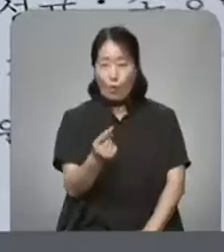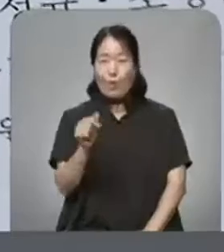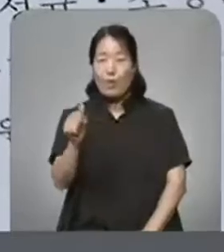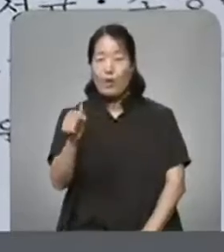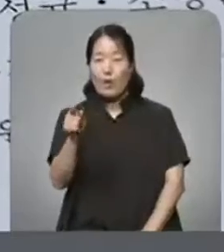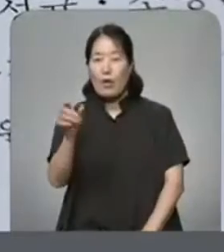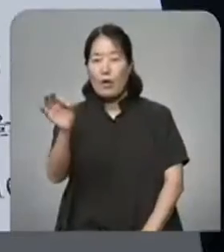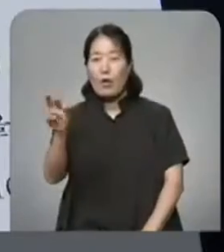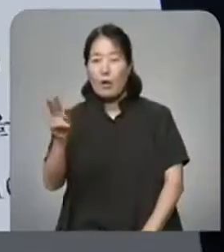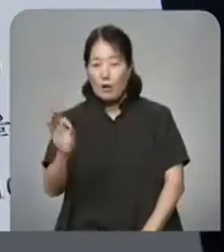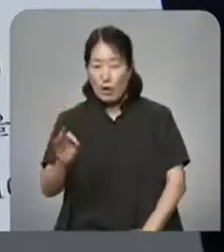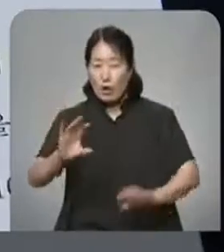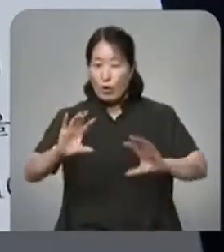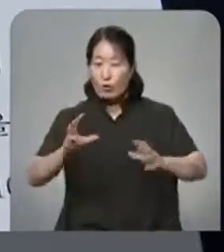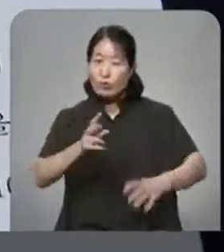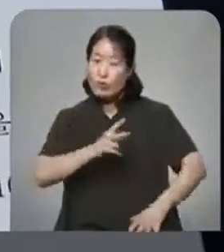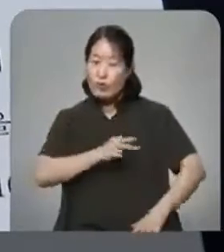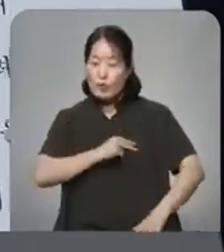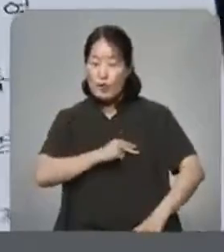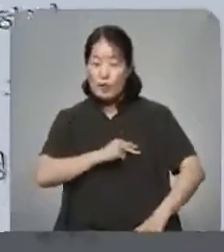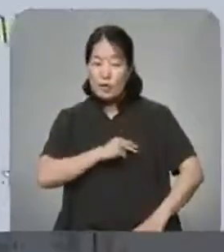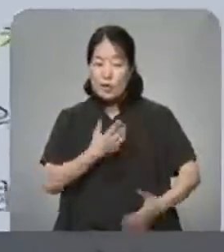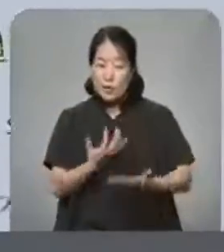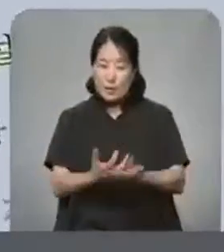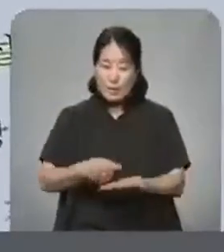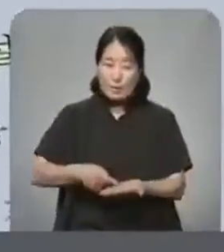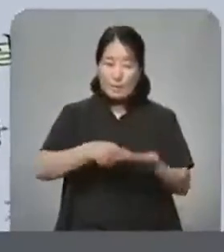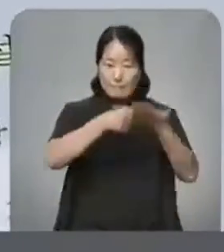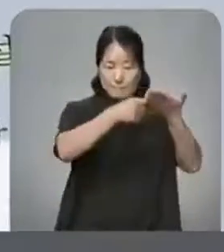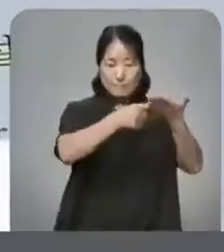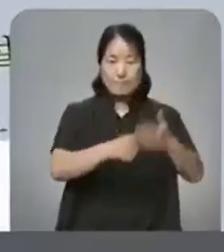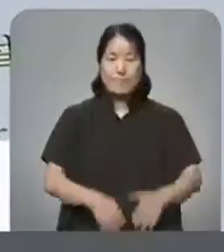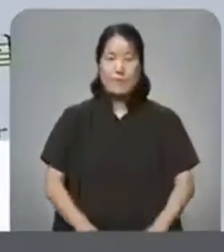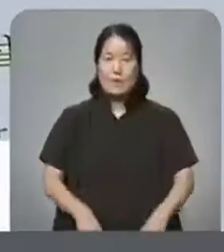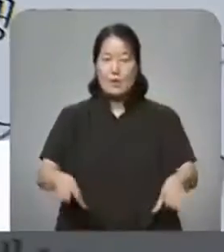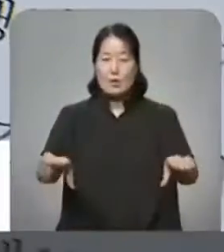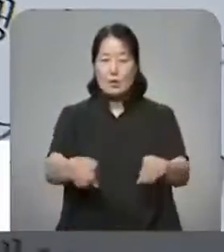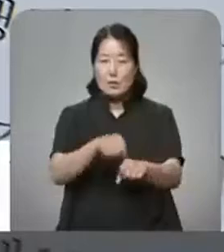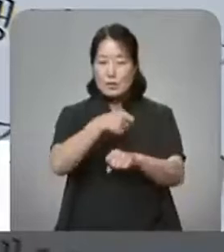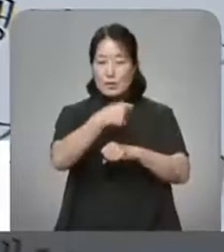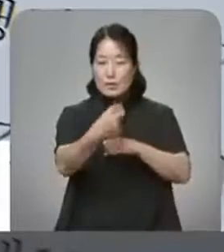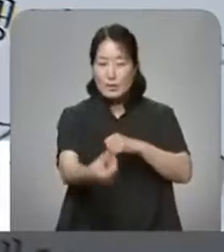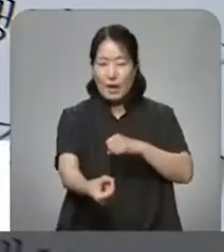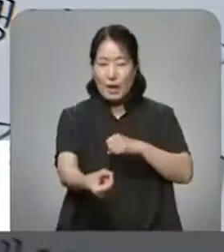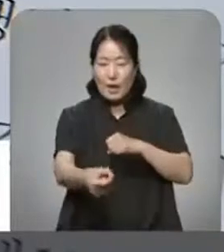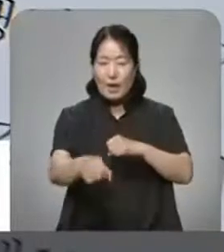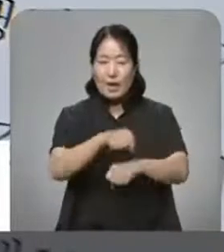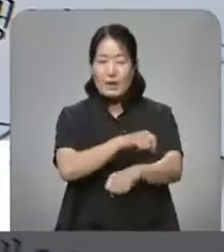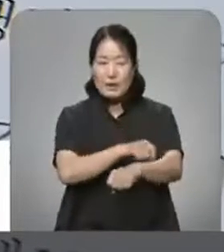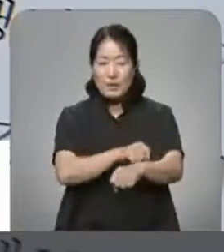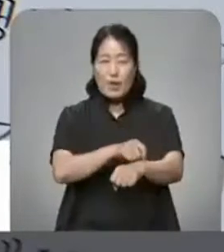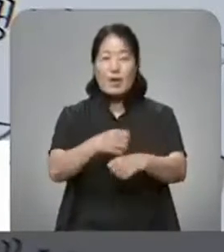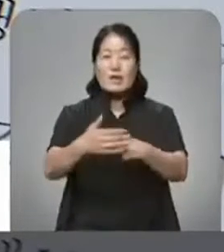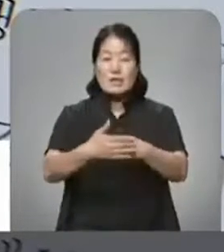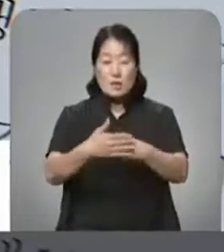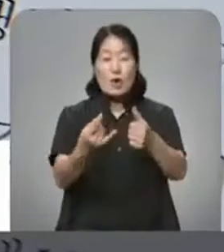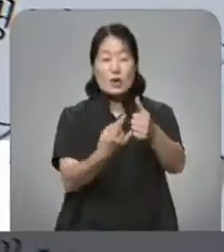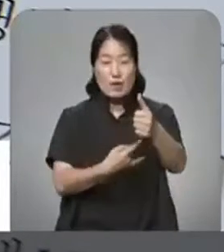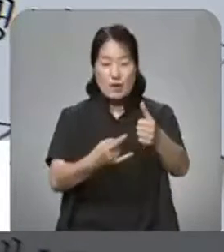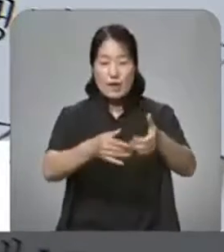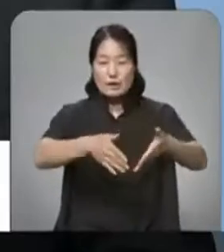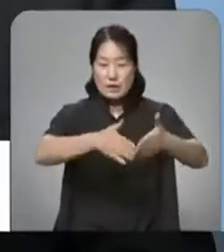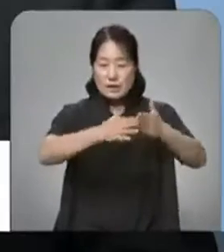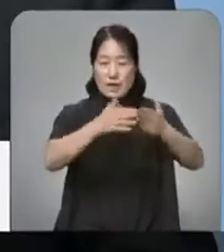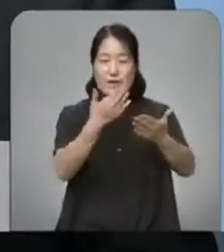허영 국회의원이 발휘했습니다 핵심은 국무총리실 산하에 강원 특별자치도 지원 위원회 를 설치한다는